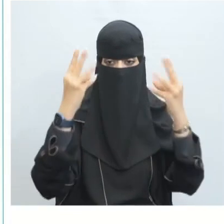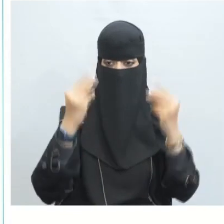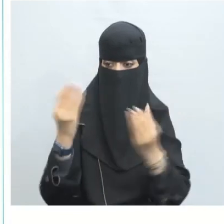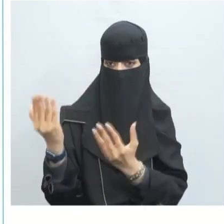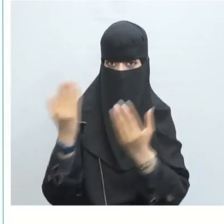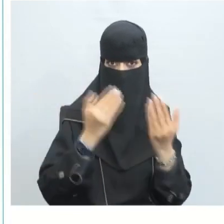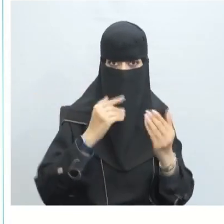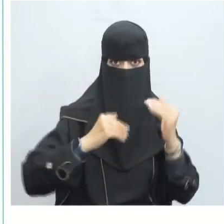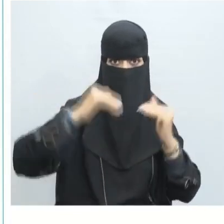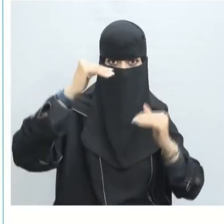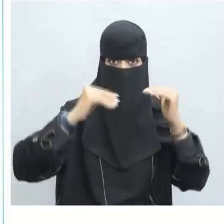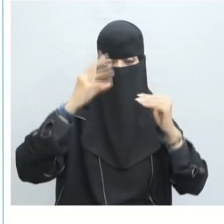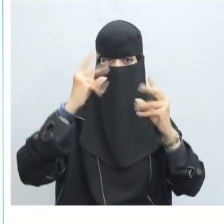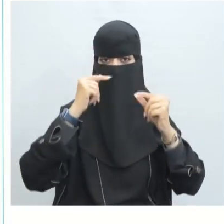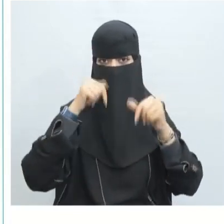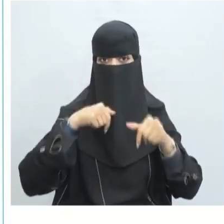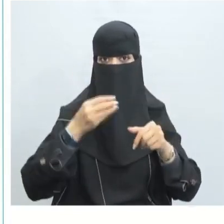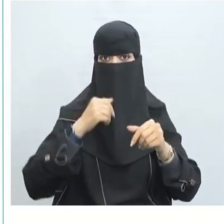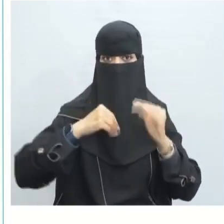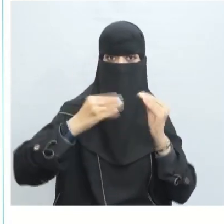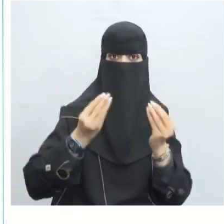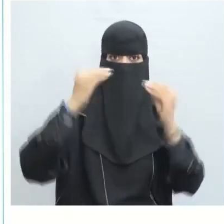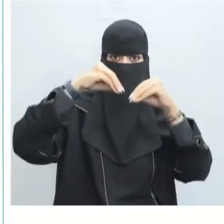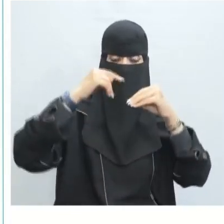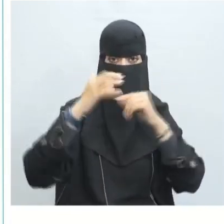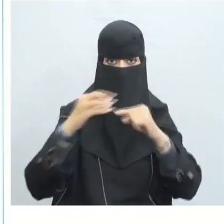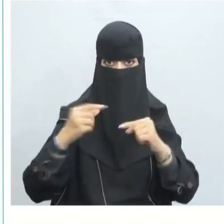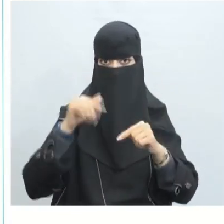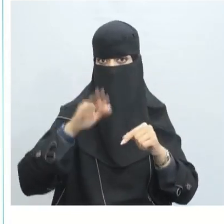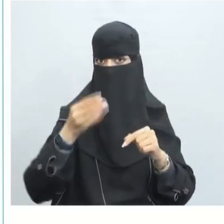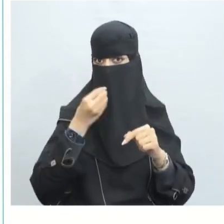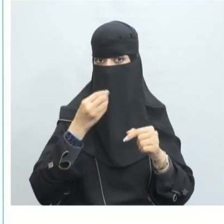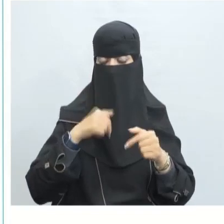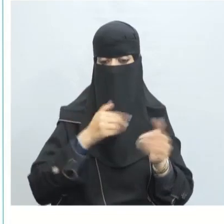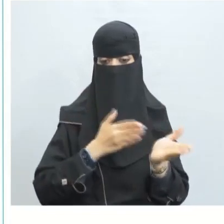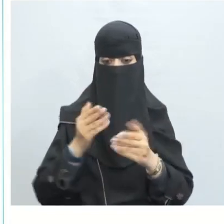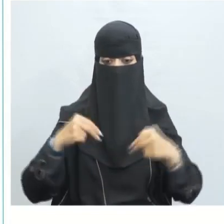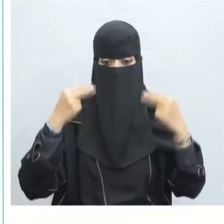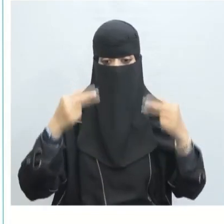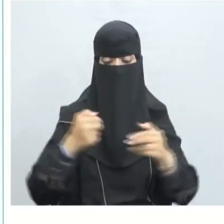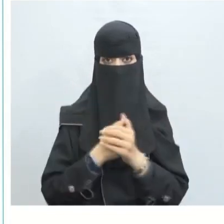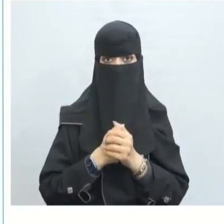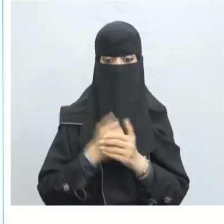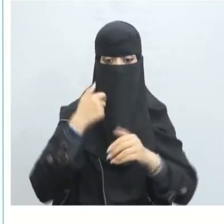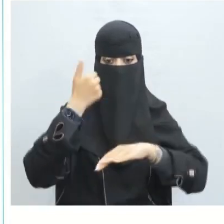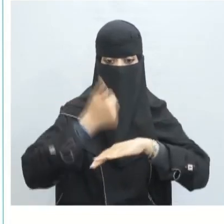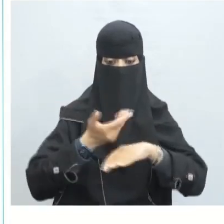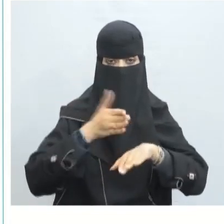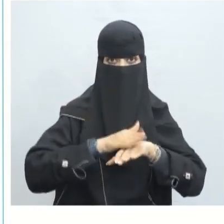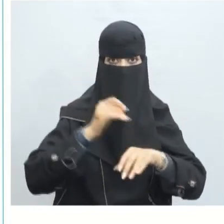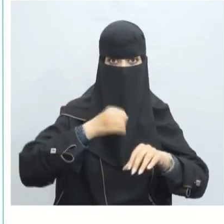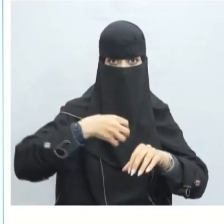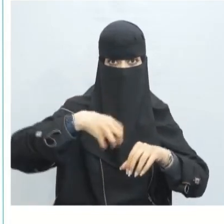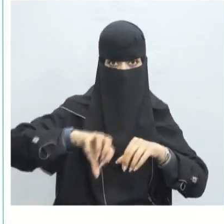هنالك زياده او نقص فيما يتعلق في الطعام او في تقديم الفعاليات اعتمادا على نوع الفعاليه المخطط